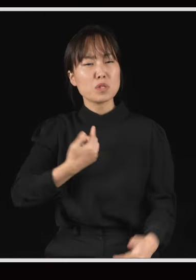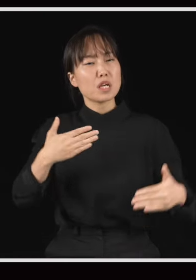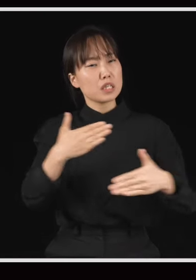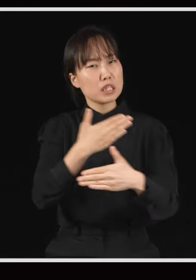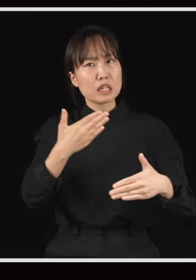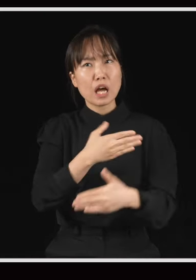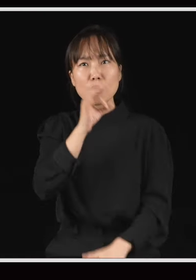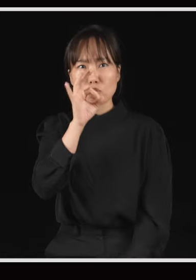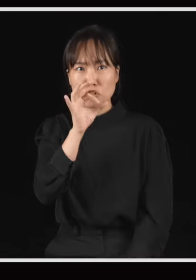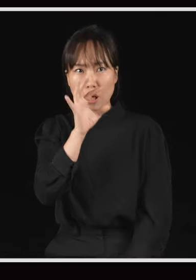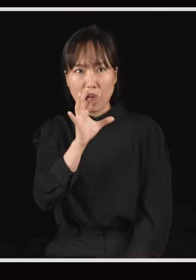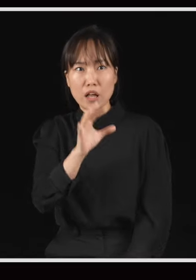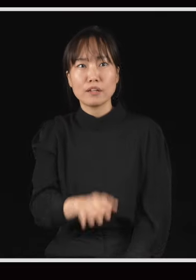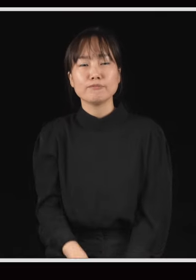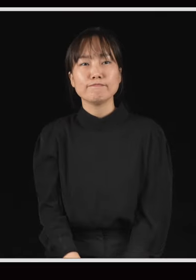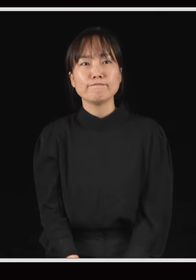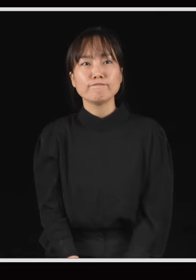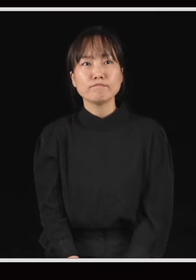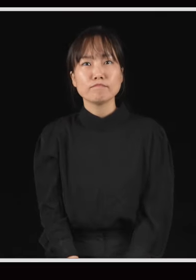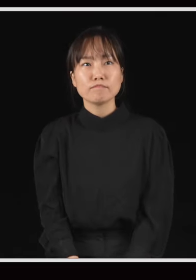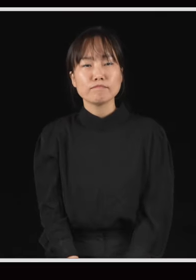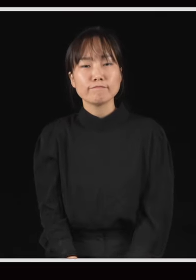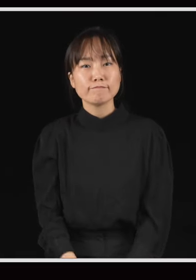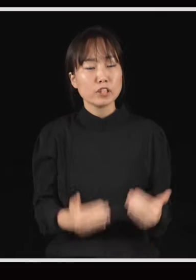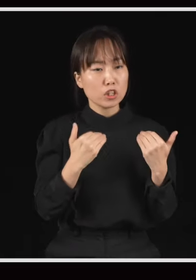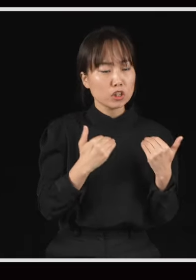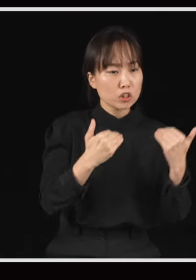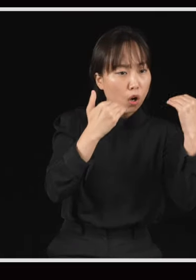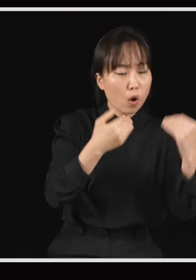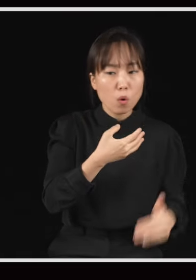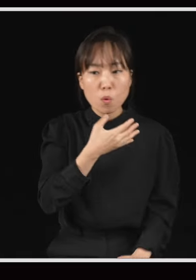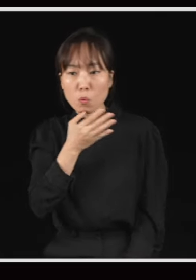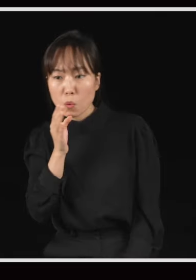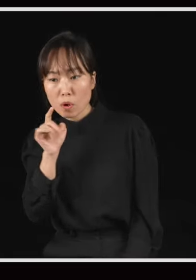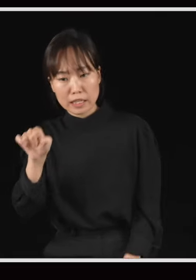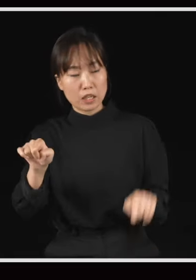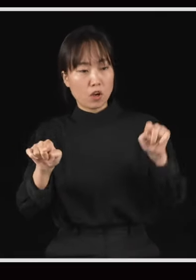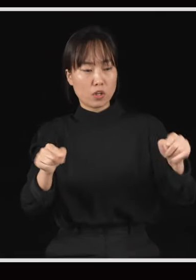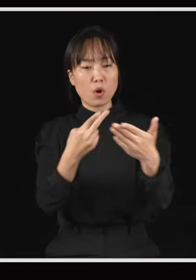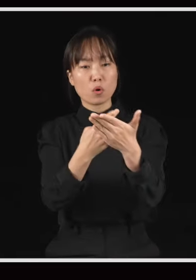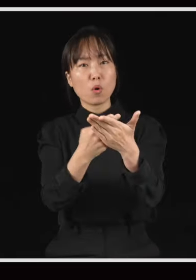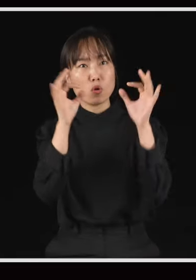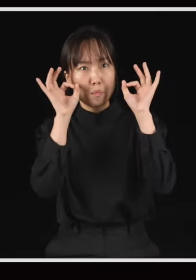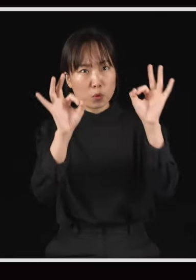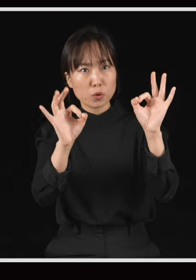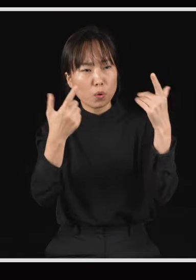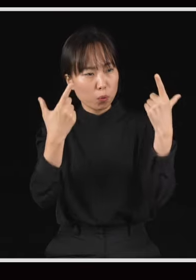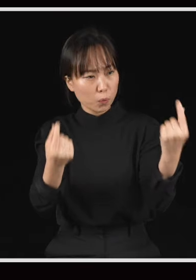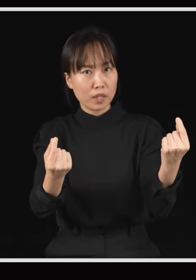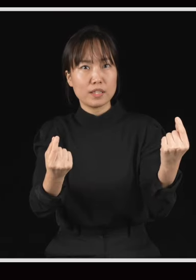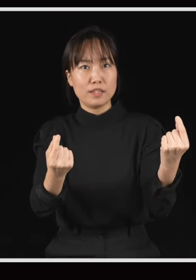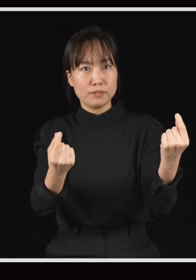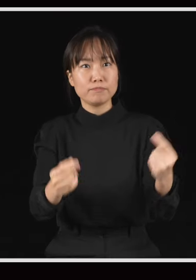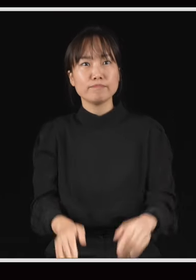못 씻습니다. 이제 제가 성장과 노화는 거울상이다라는 말씀을 많이